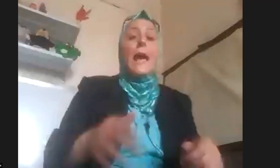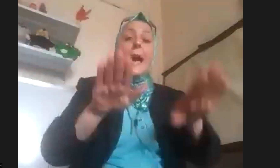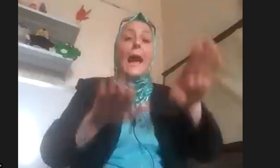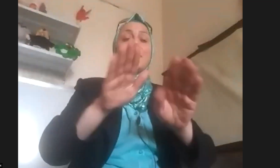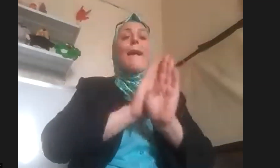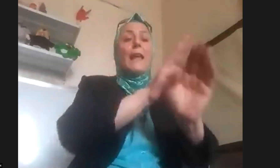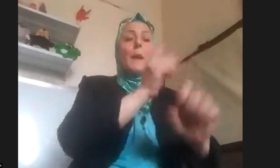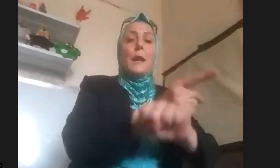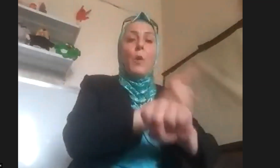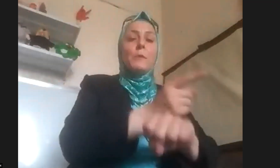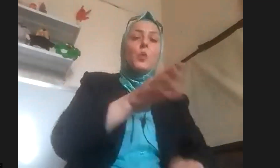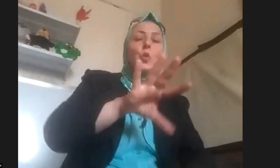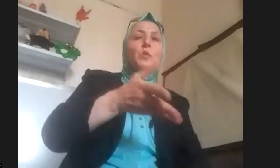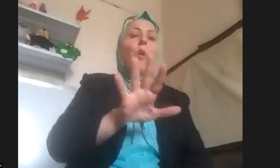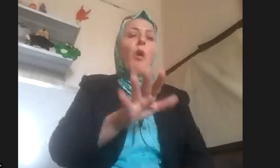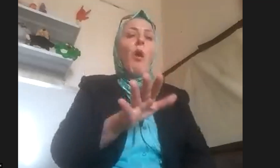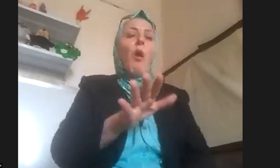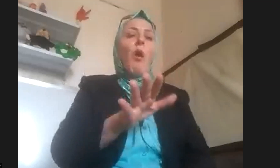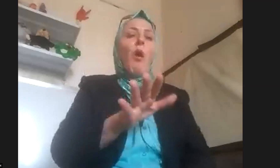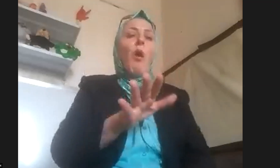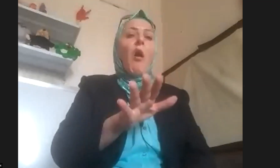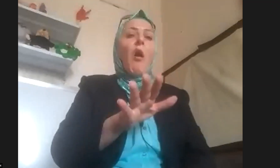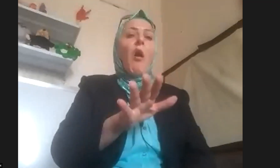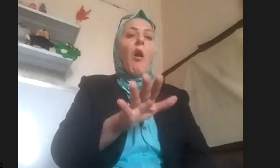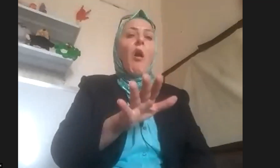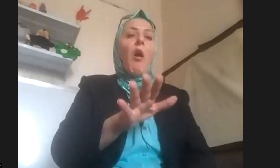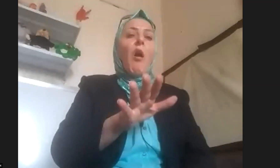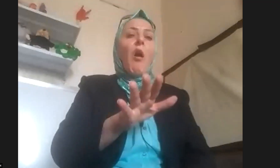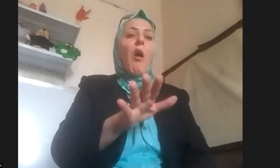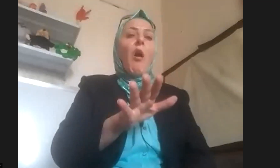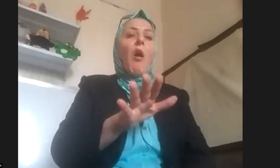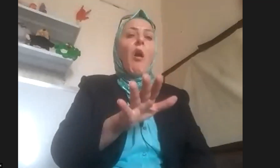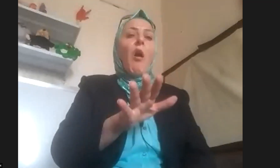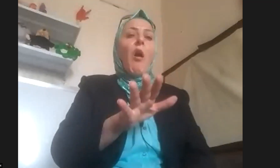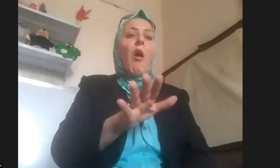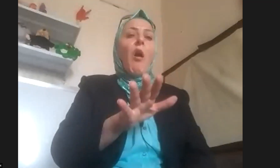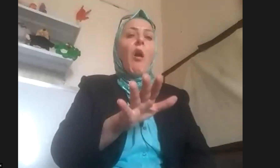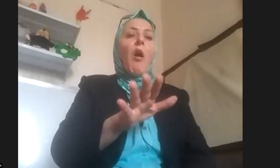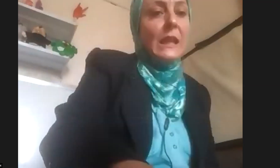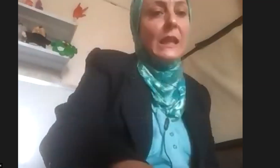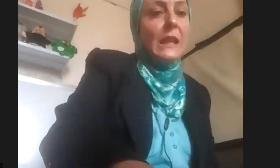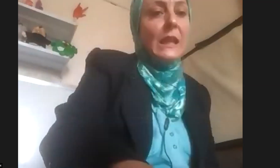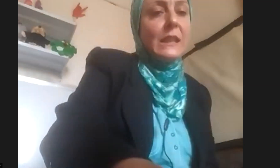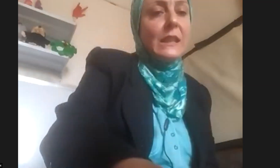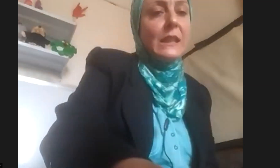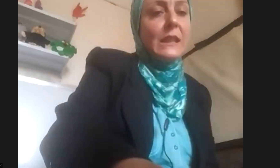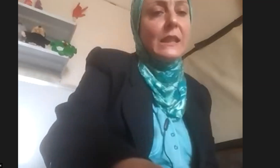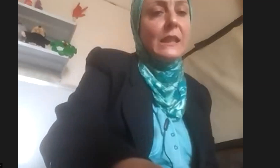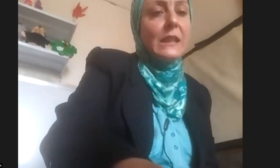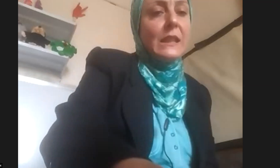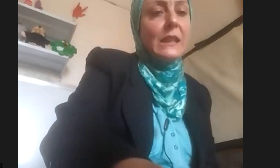منهم والتدريبات اللي لازم نقدمهم عشان يكونوا على مستوى التعليم أو على مستوى الدعم النفسي قادرين يقوموا باستحقاقات